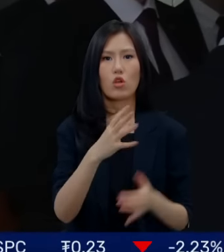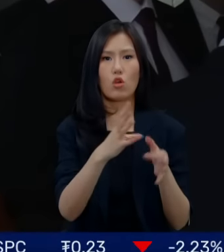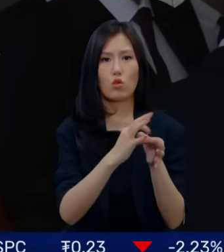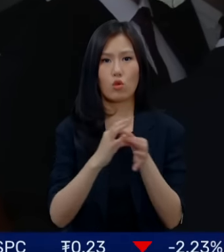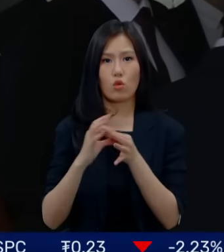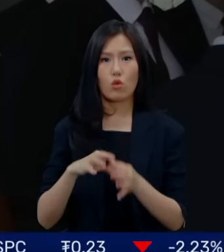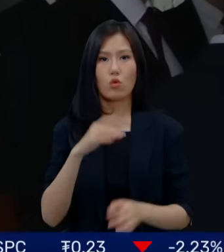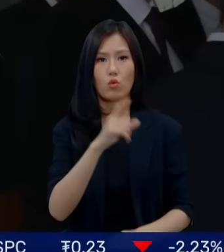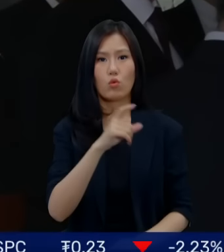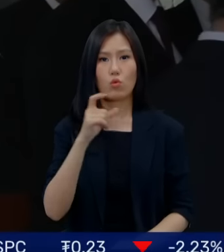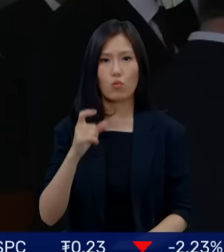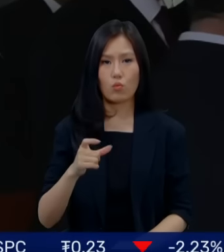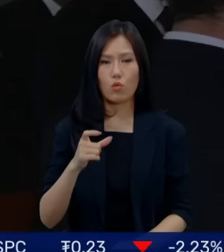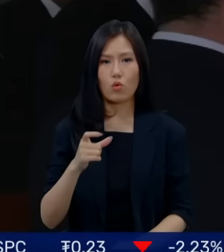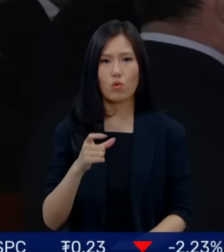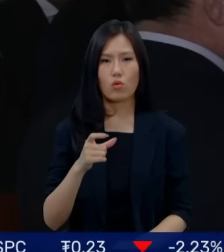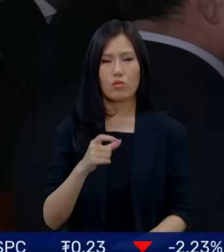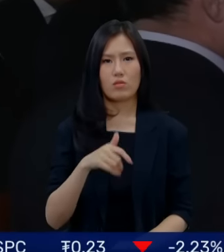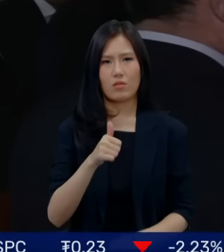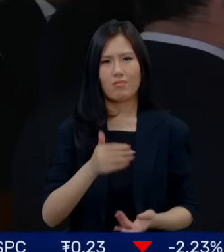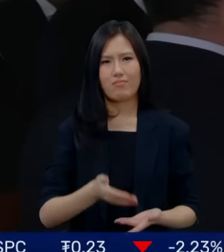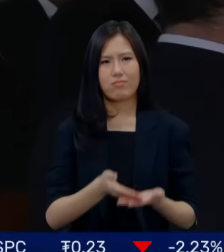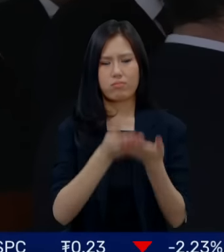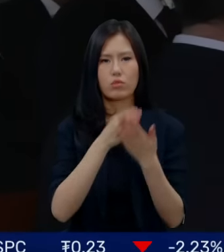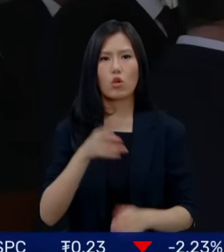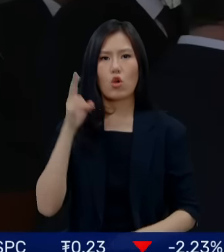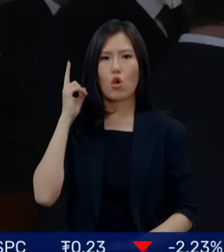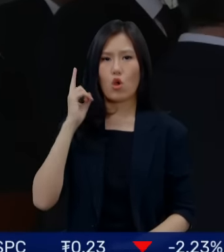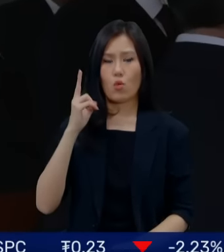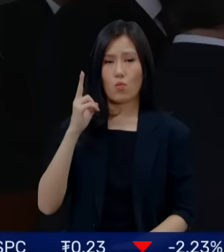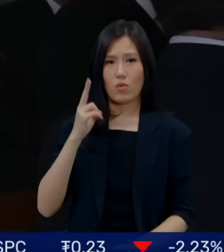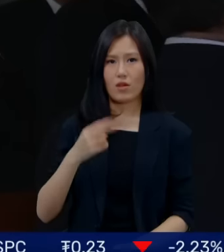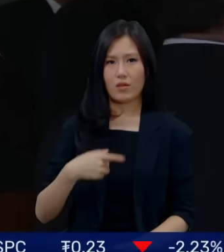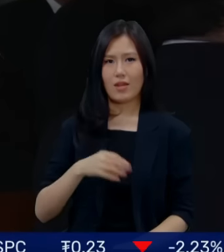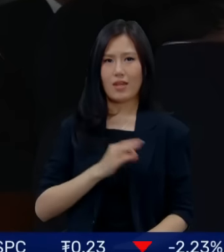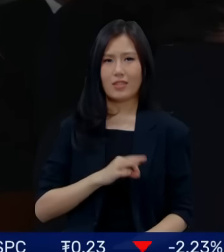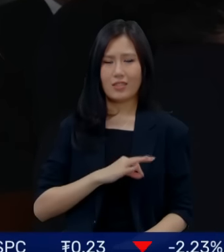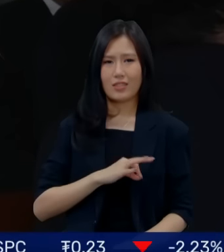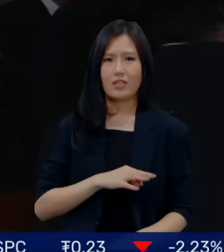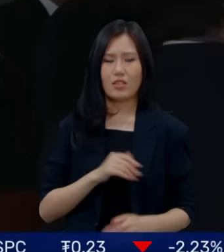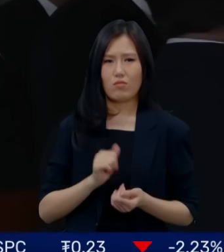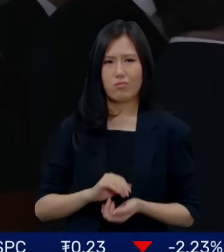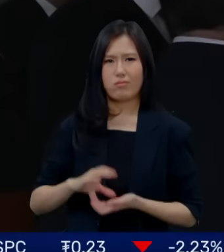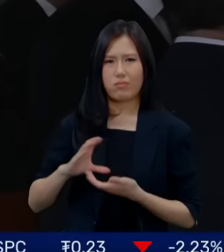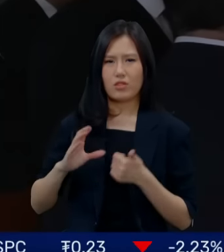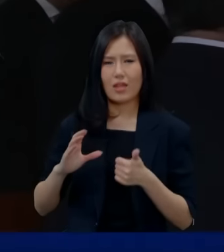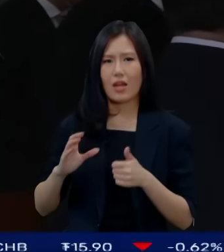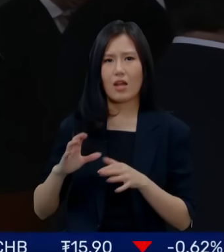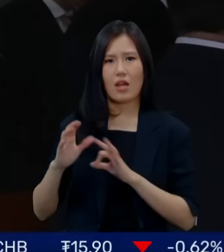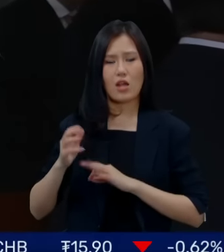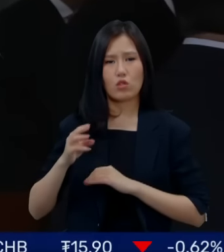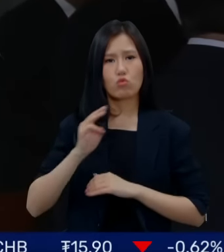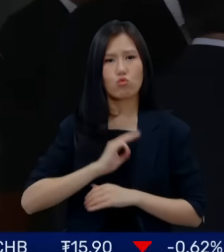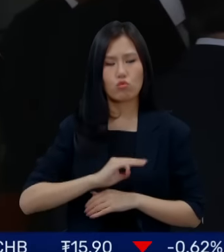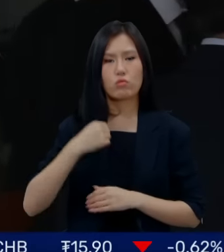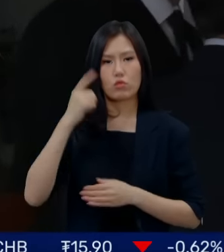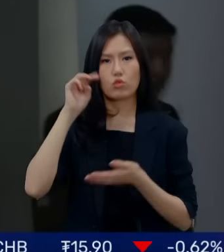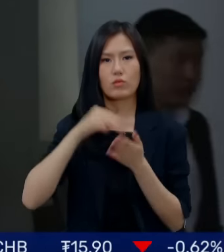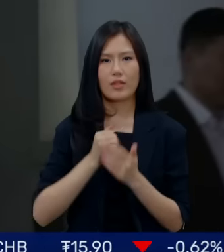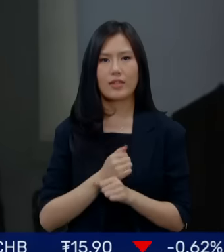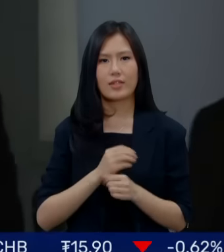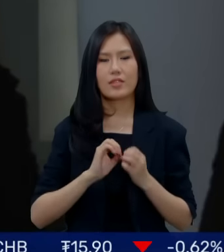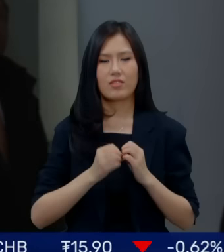түвшинд аваачаа. Компани цэвэр ашигыг өндөр барья. Илүү өндөр ноогт ашиг олгохдаг болёо гэдэг ийм төлөвлөгөөтэй ажиллаж